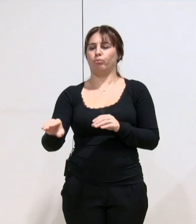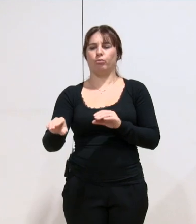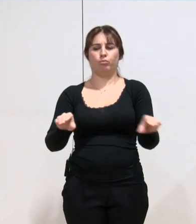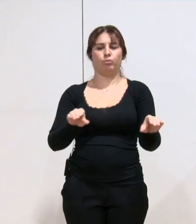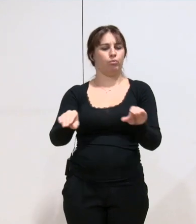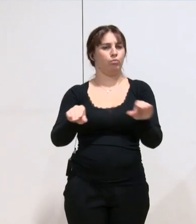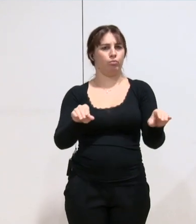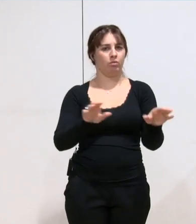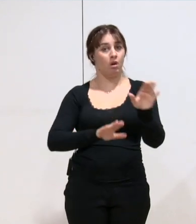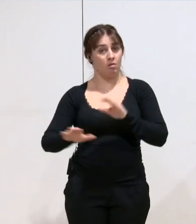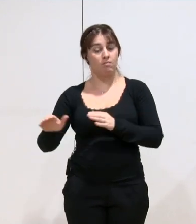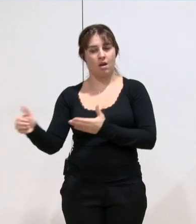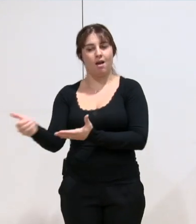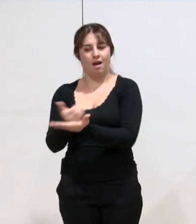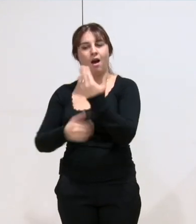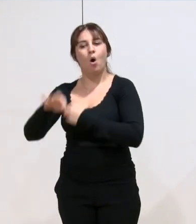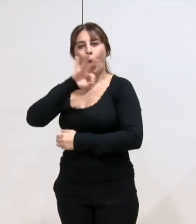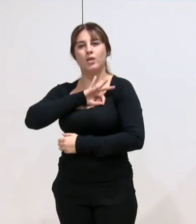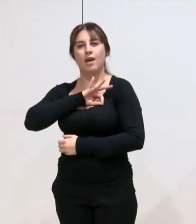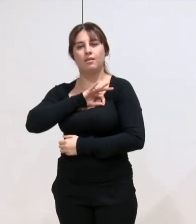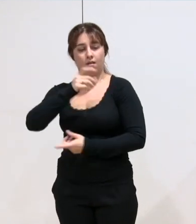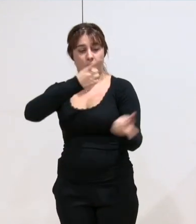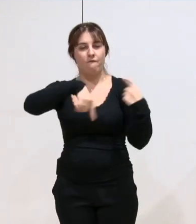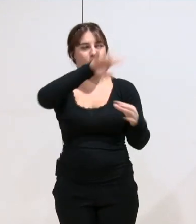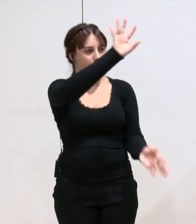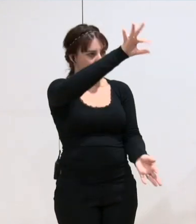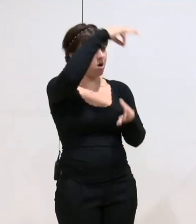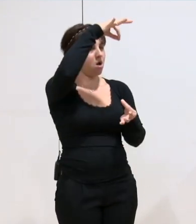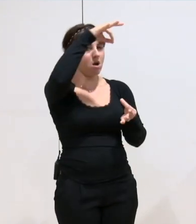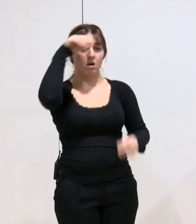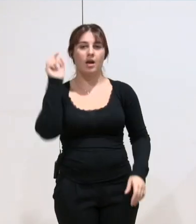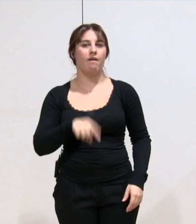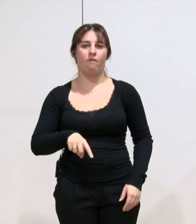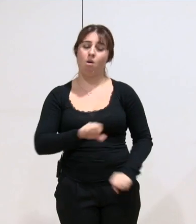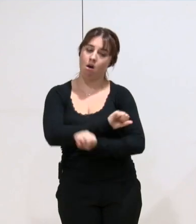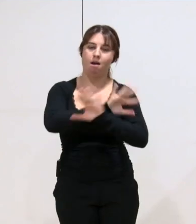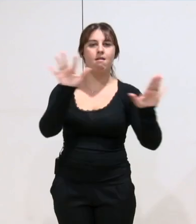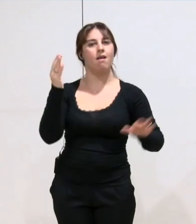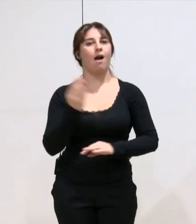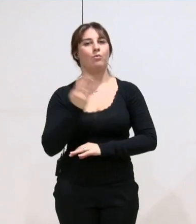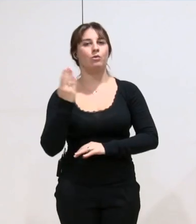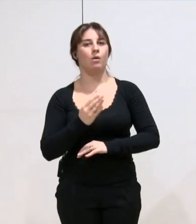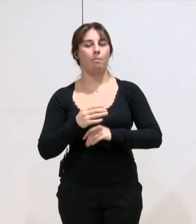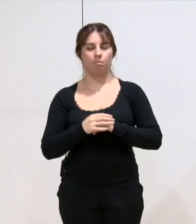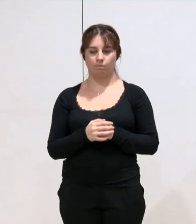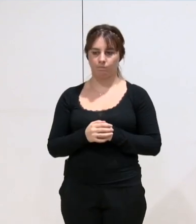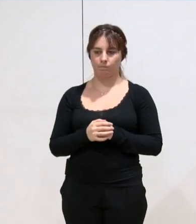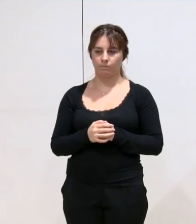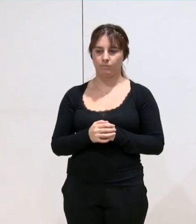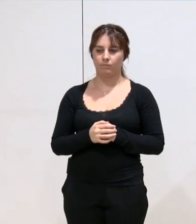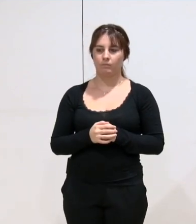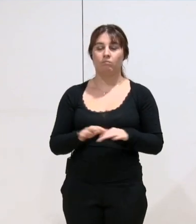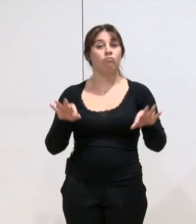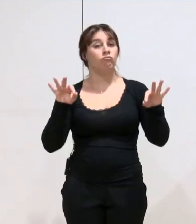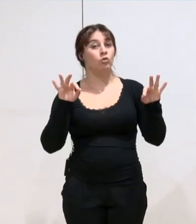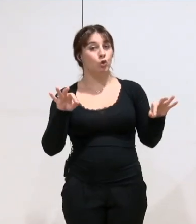il faudra nous les montrer. Et cela, les choses seront claires. Alors, deux questions néanmoins, puisque